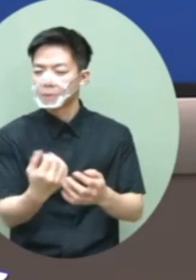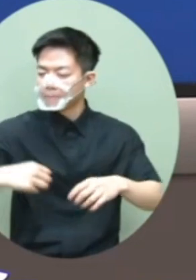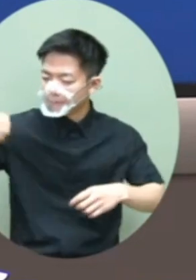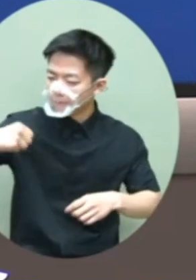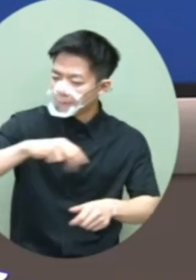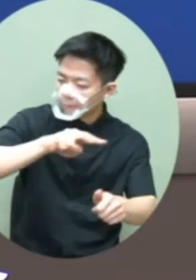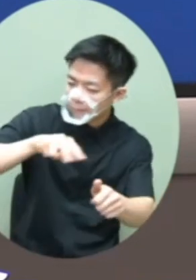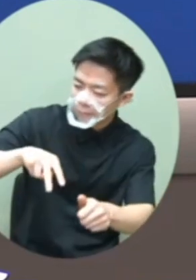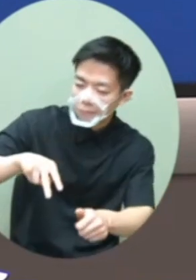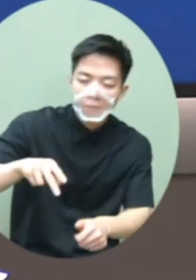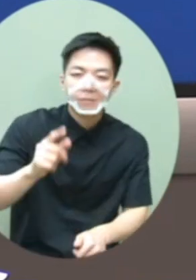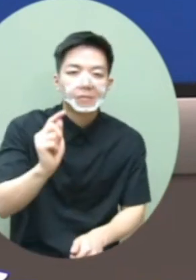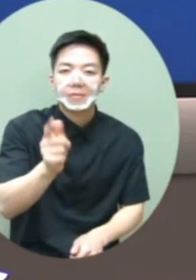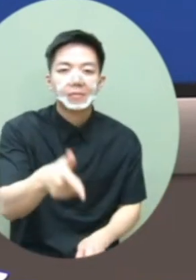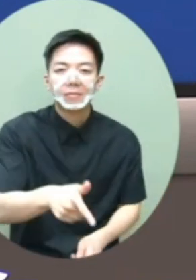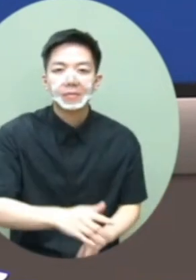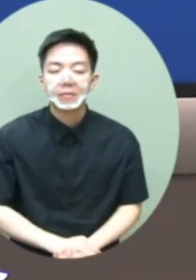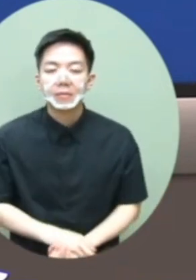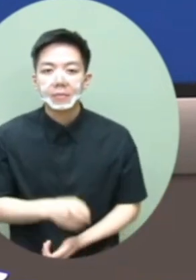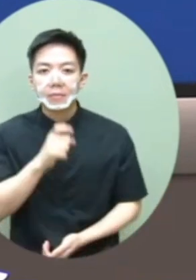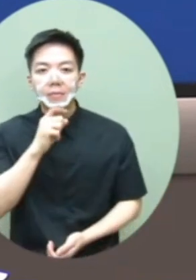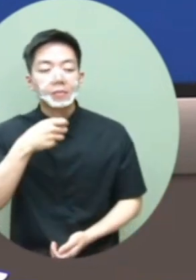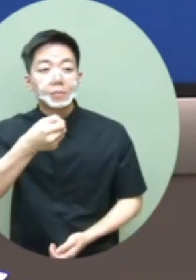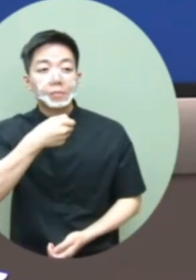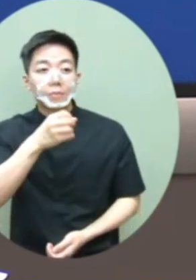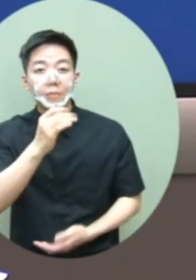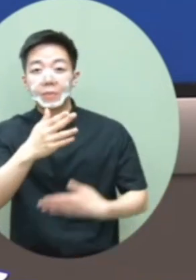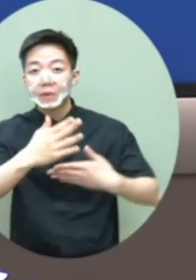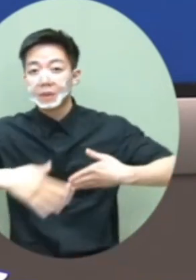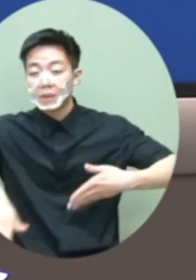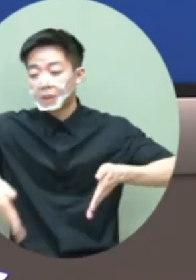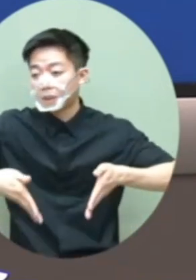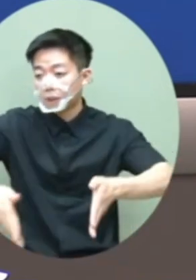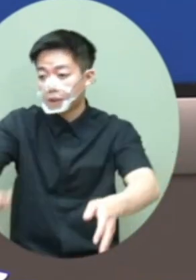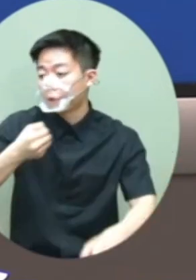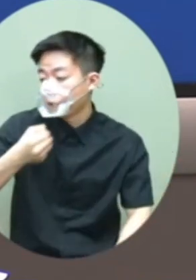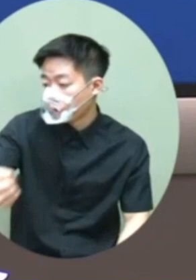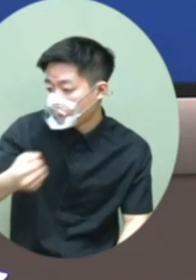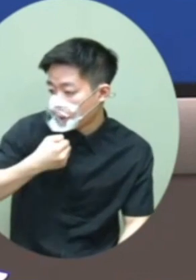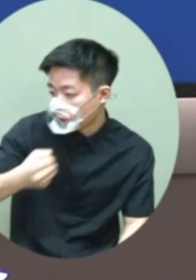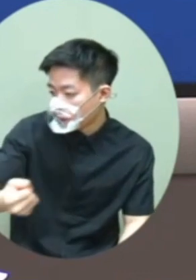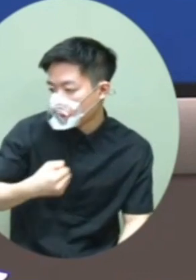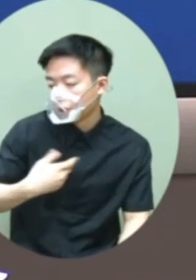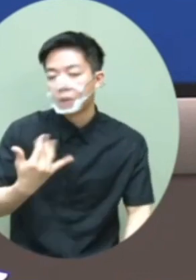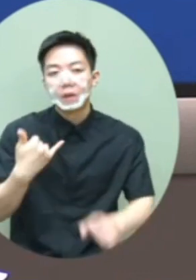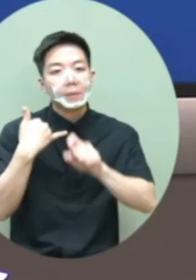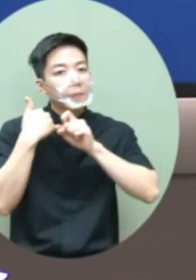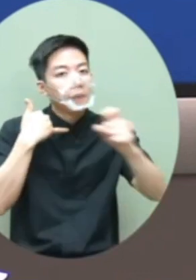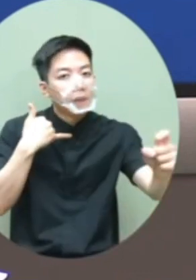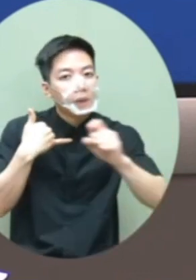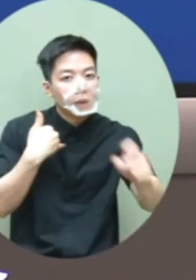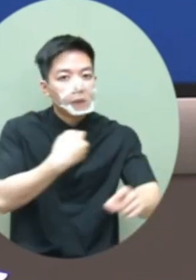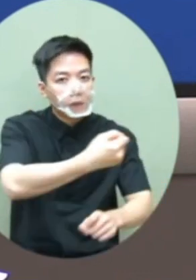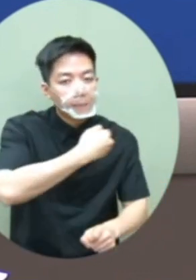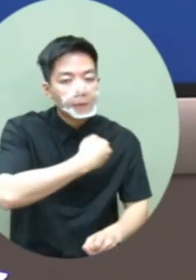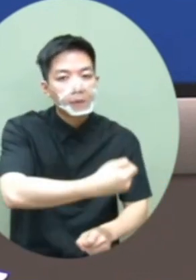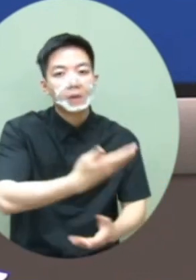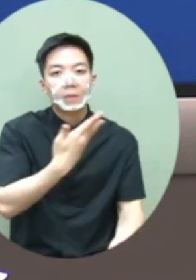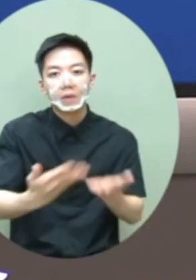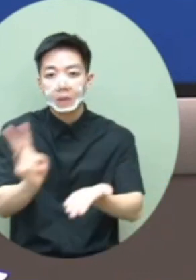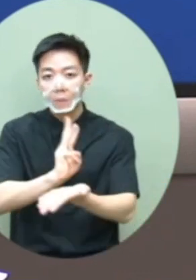知道有些傳媒就在街問，或者打電話問，或者在某一些群組去